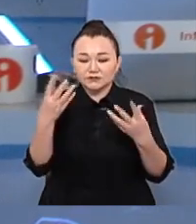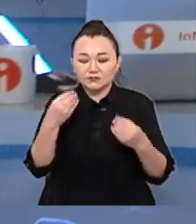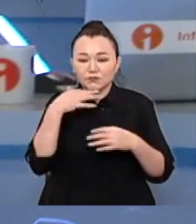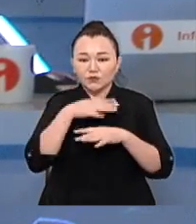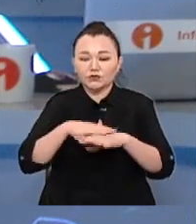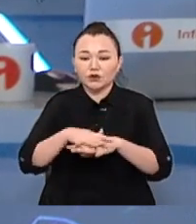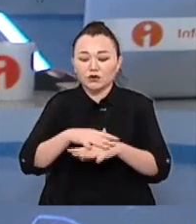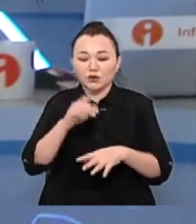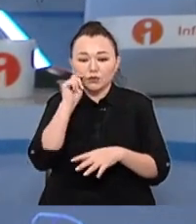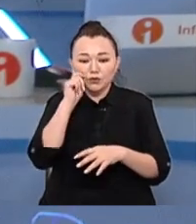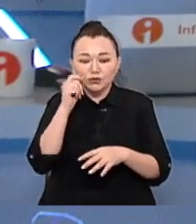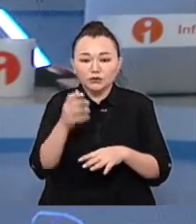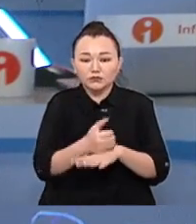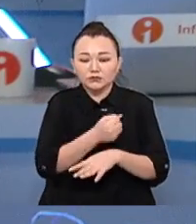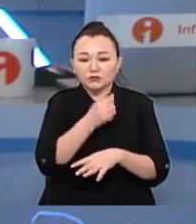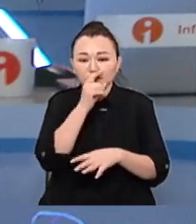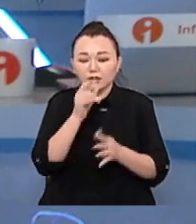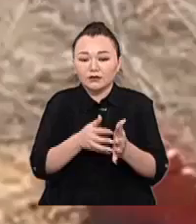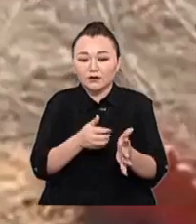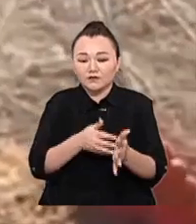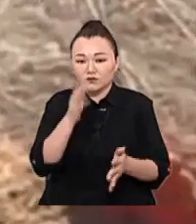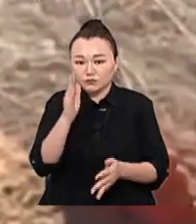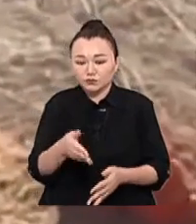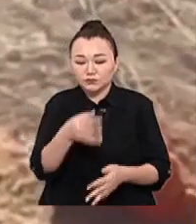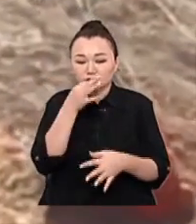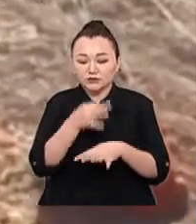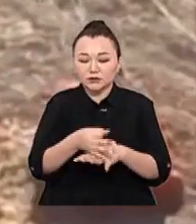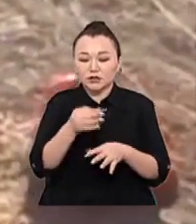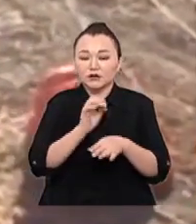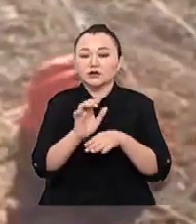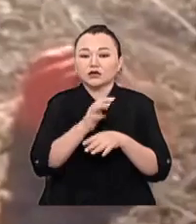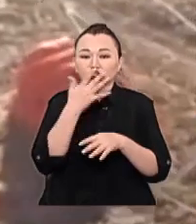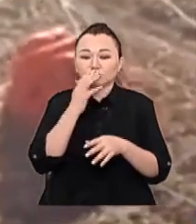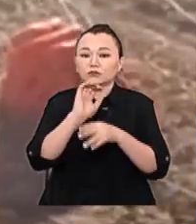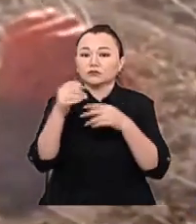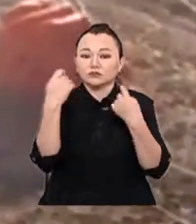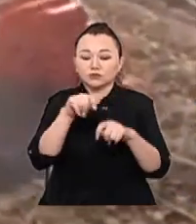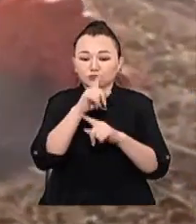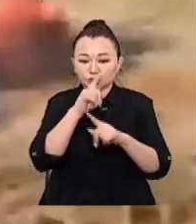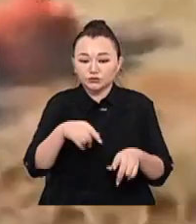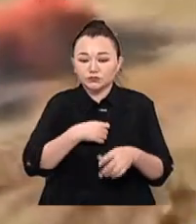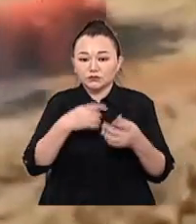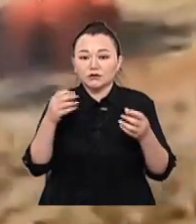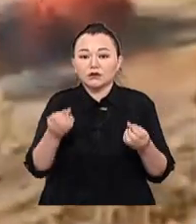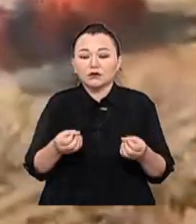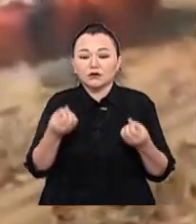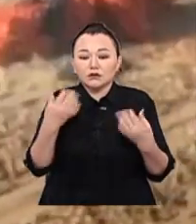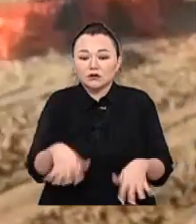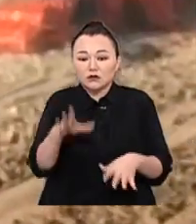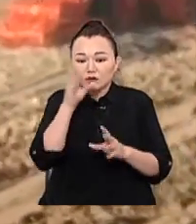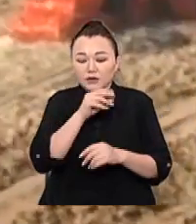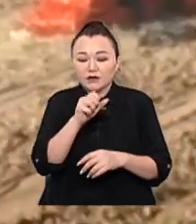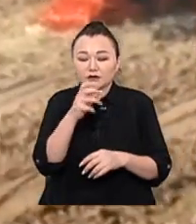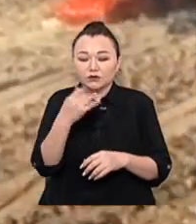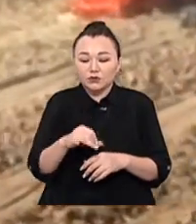көпшілікке пияз таппай қаламыз деп отыр. Шығарған өнімді шетелге сатпасақ, шашетектен шығынға шыраймыз деген кәсіпкерлердің бірі